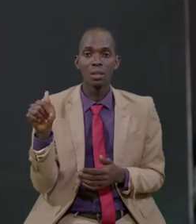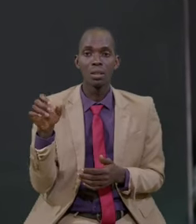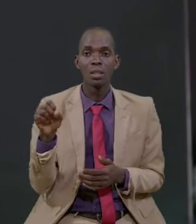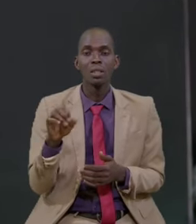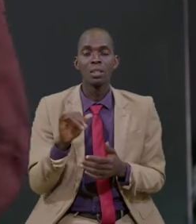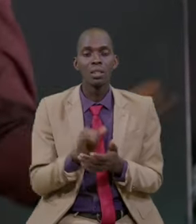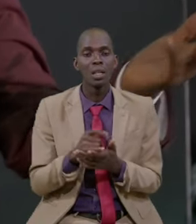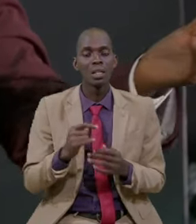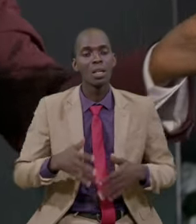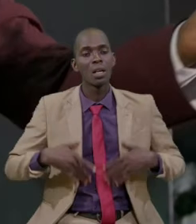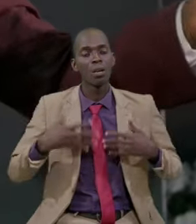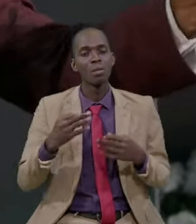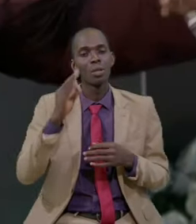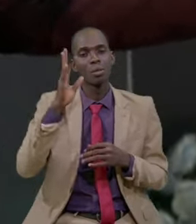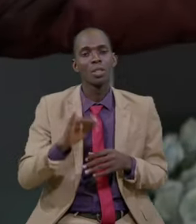n'est pas une vie cachée.